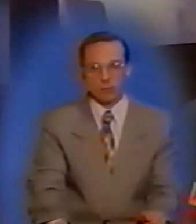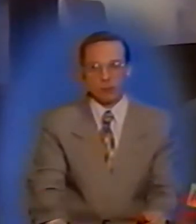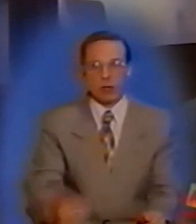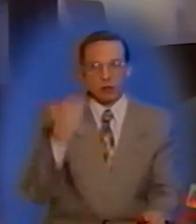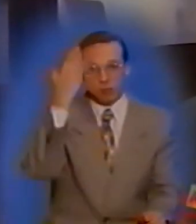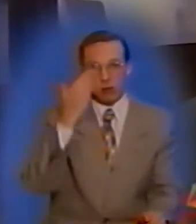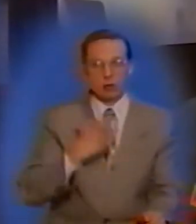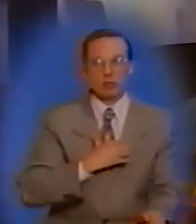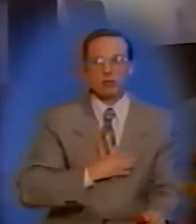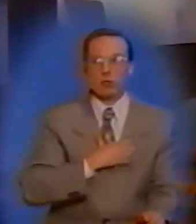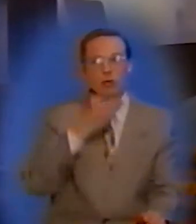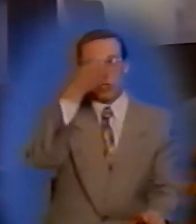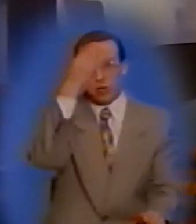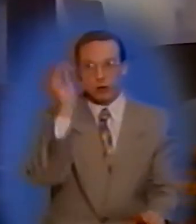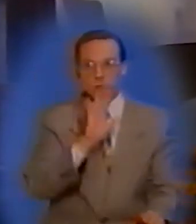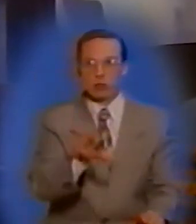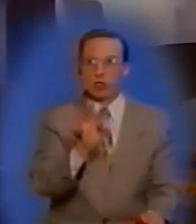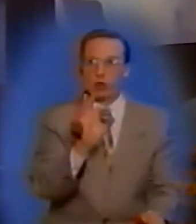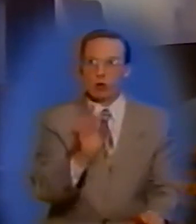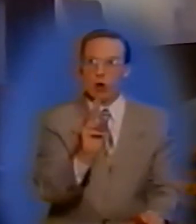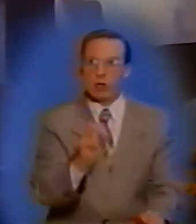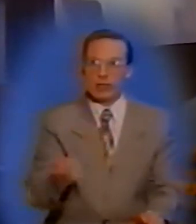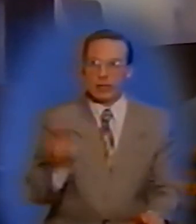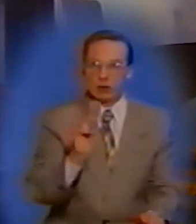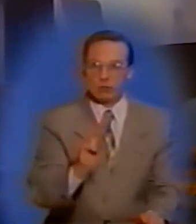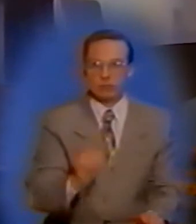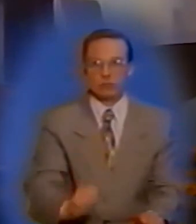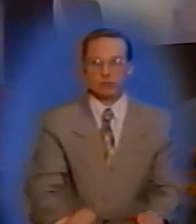Manau, kad svarbu neužmiršti. Ir to, kad